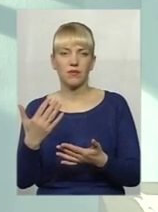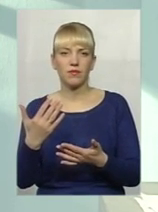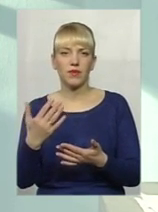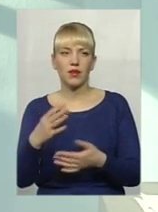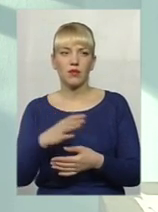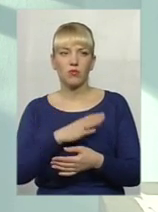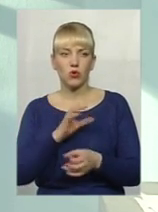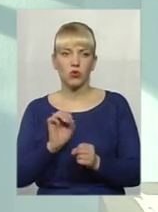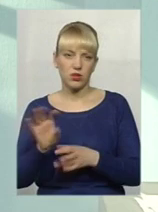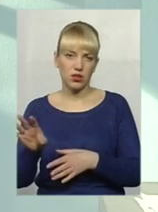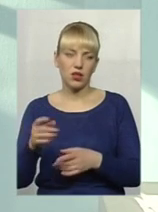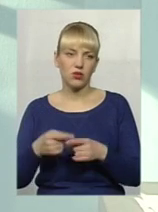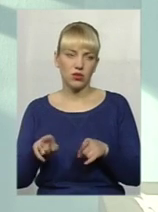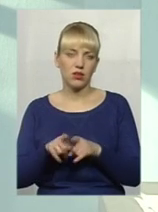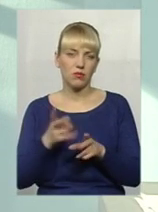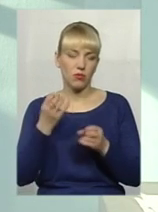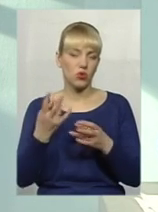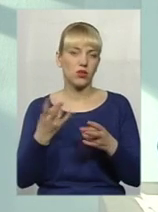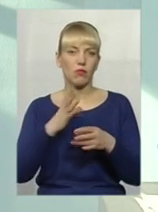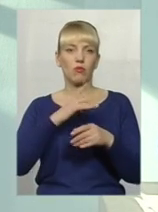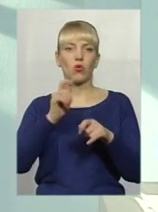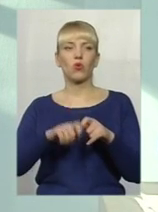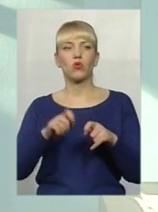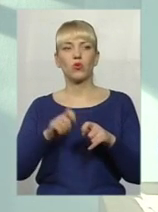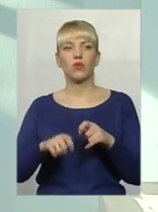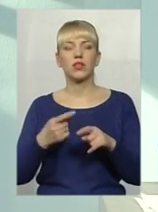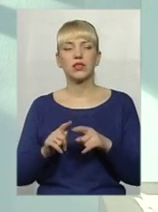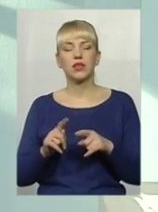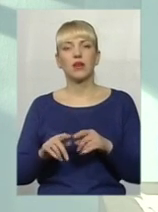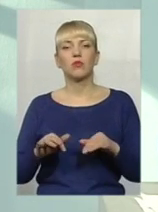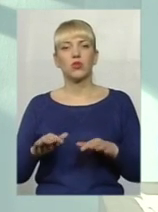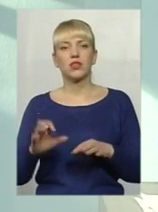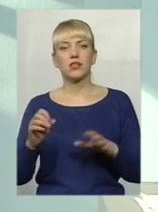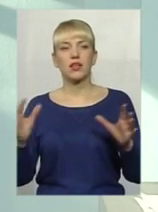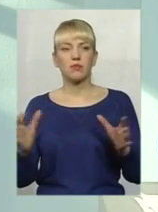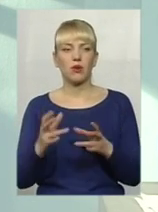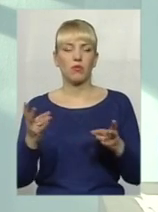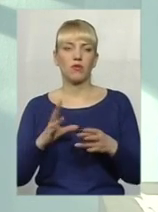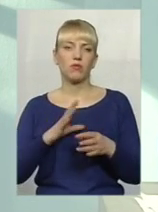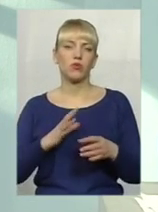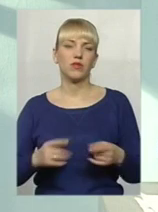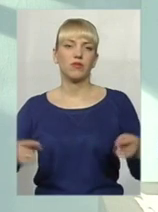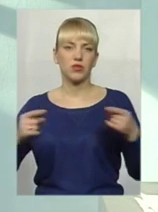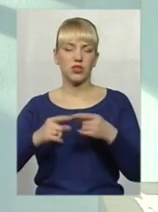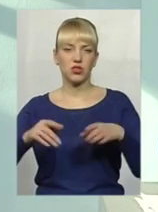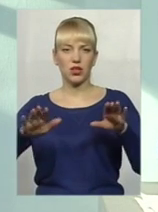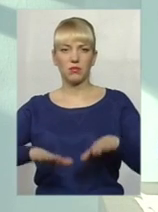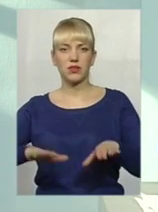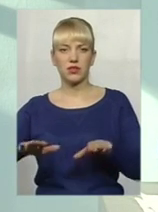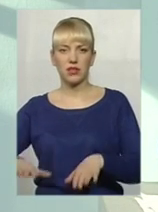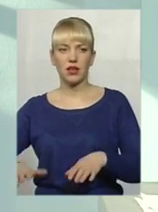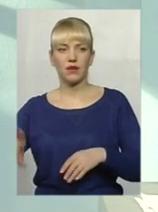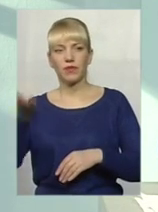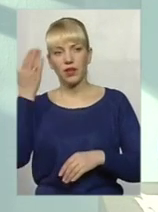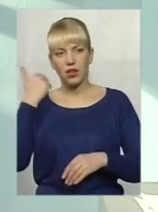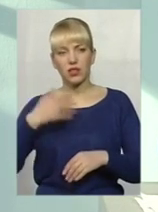скільки було пригоріло. Здано. Так, треба просто проконтролювати цей процес. А зберігатись вони також повинні бути в визначених місцях. І раніше